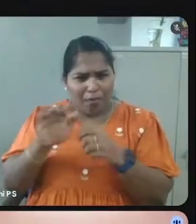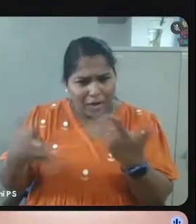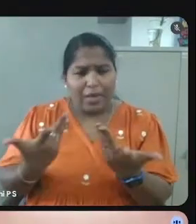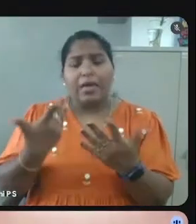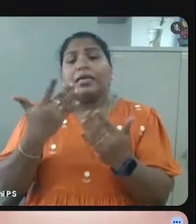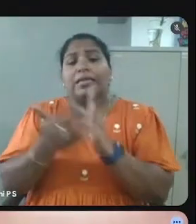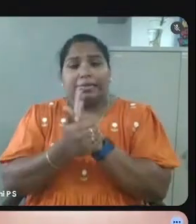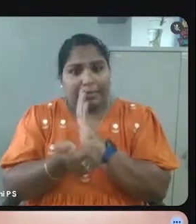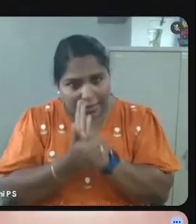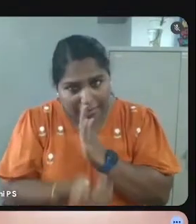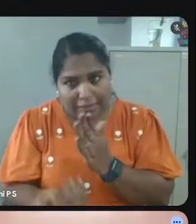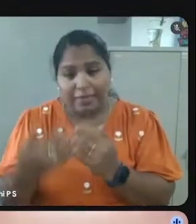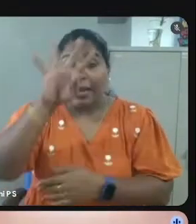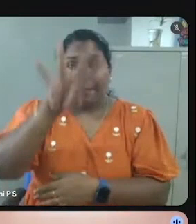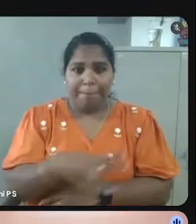പിന്നെ കോണ്ടെക്സ്റ്റ്.